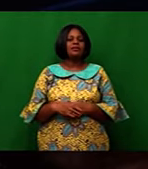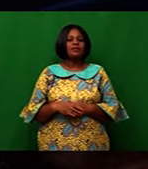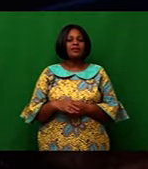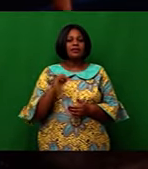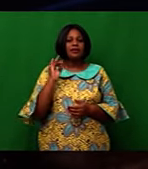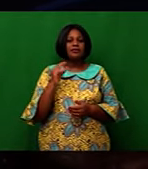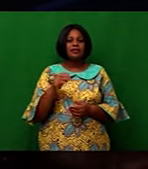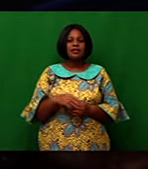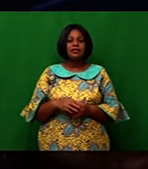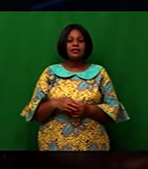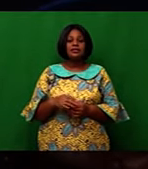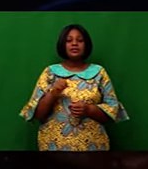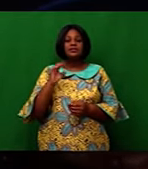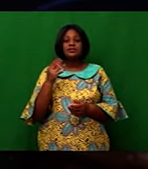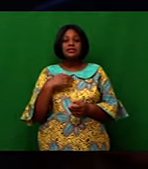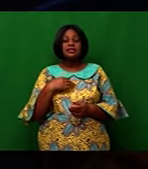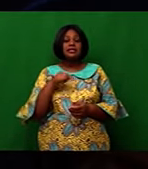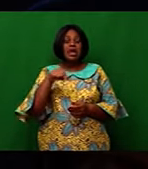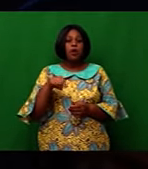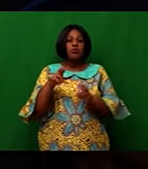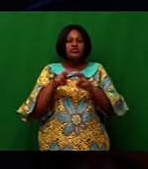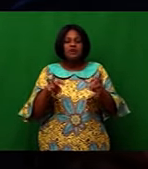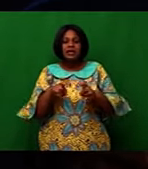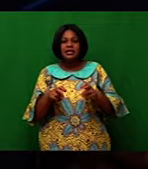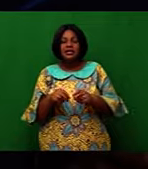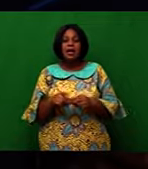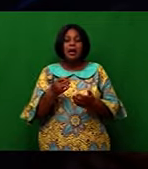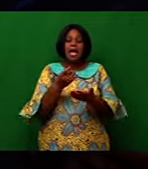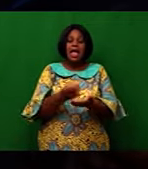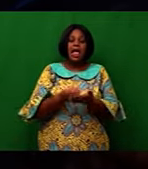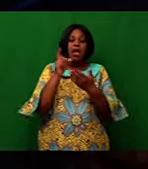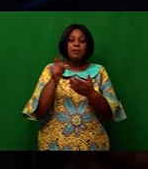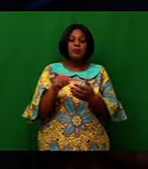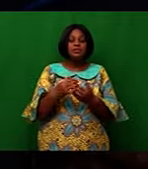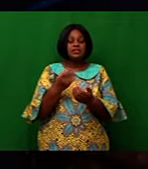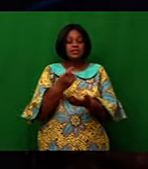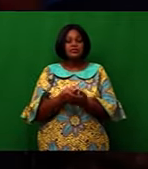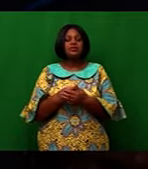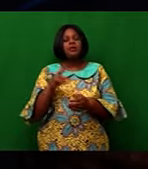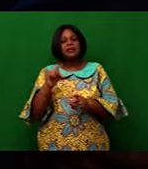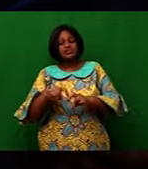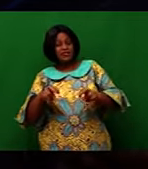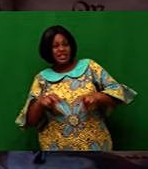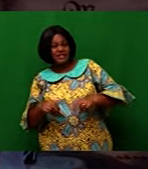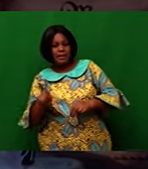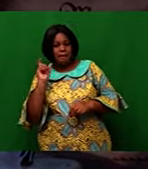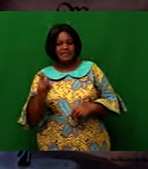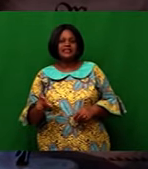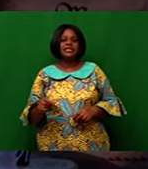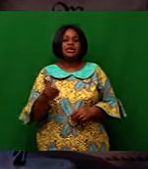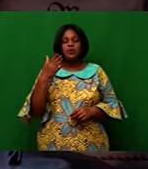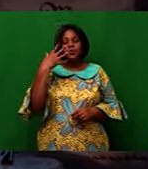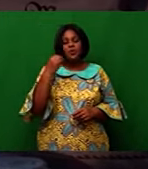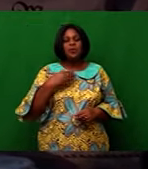Kana ndakanga nza harigare pasi titaure. Kwa kunitsvagira mubatsi kwa mubatsiro wekuti agota mukadzi wako ndo zvinonyitsvagira kamuno basa wokubhadhara. Masvita